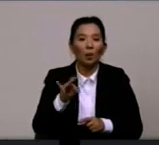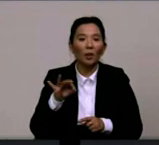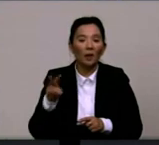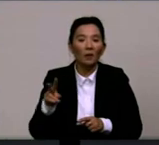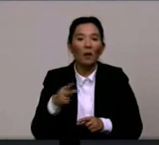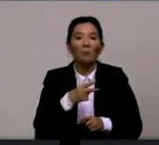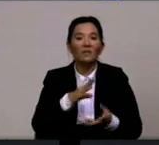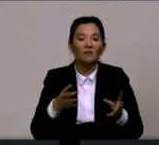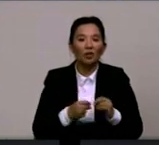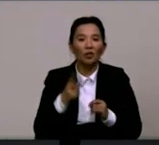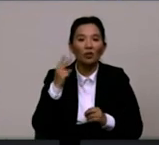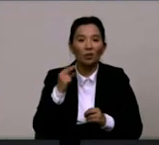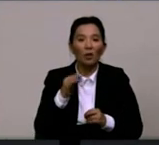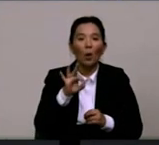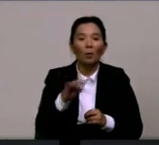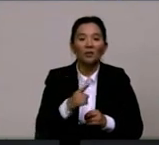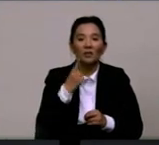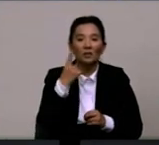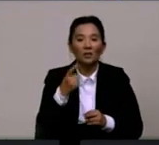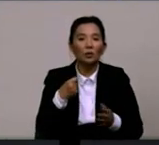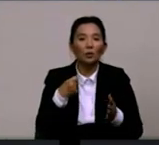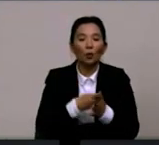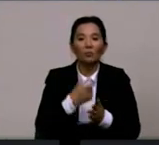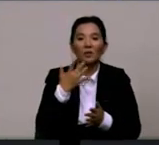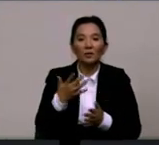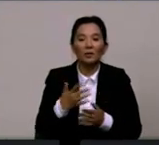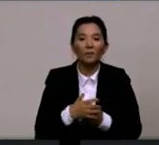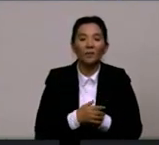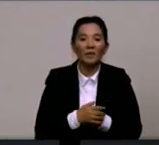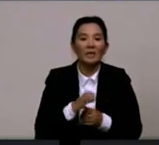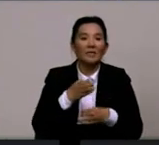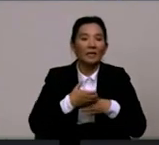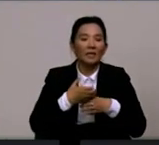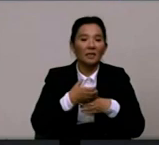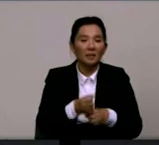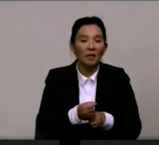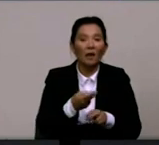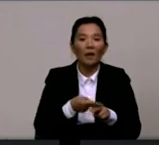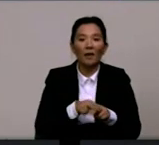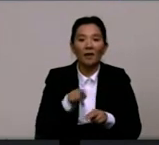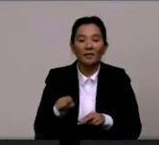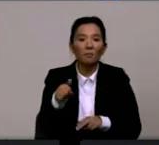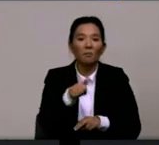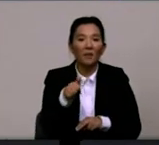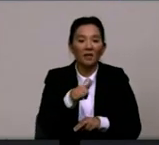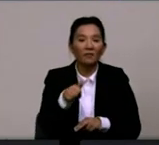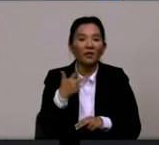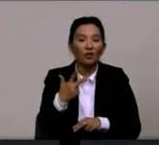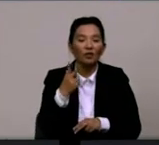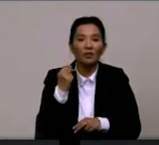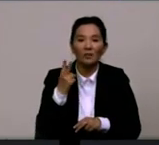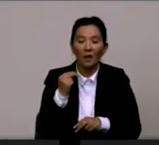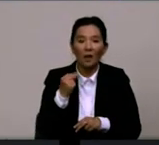– произведение чисел от 1 до 5. Сократив вот эти первые 3